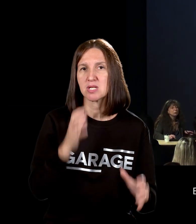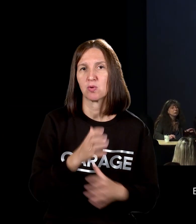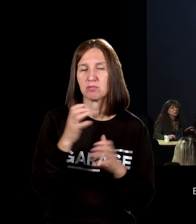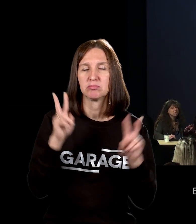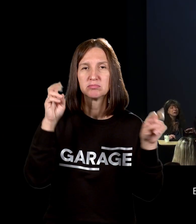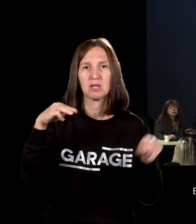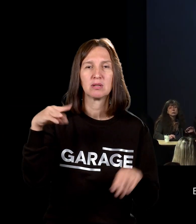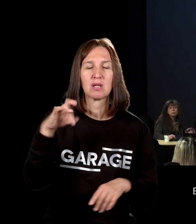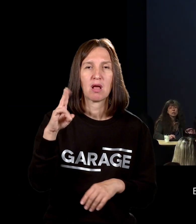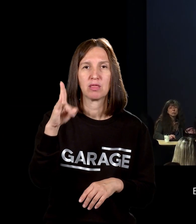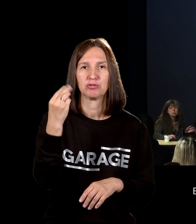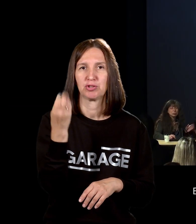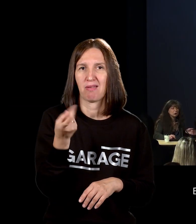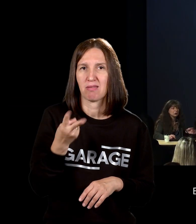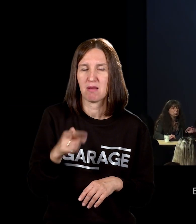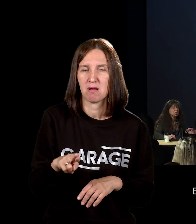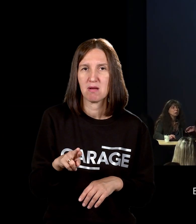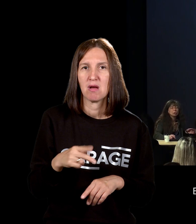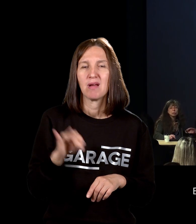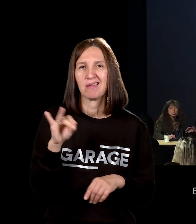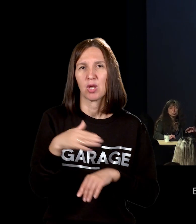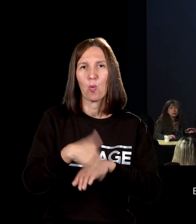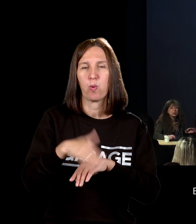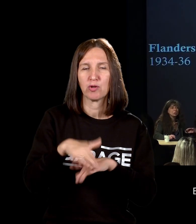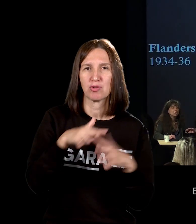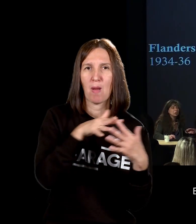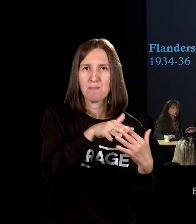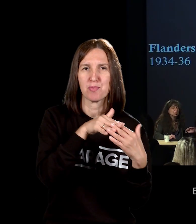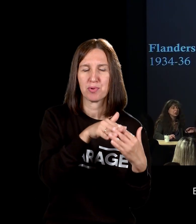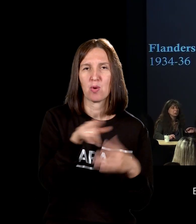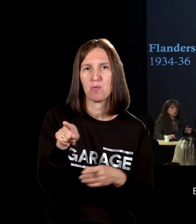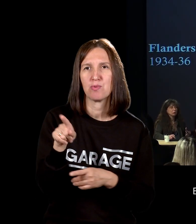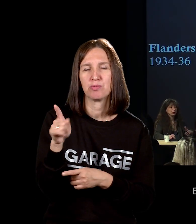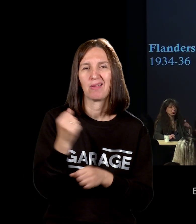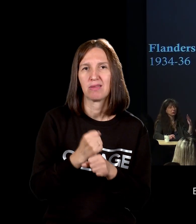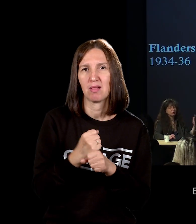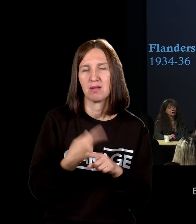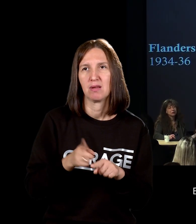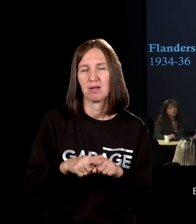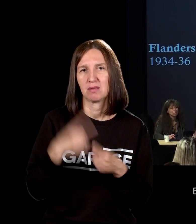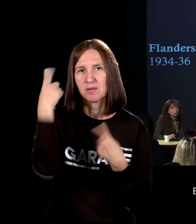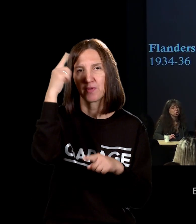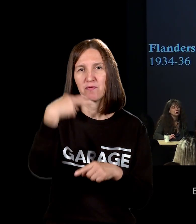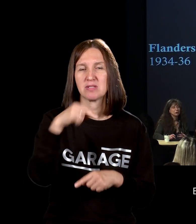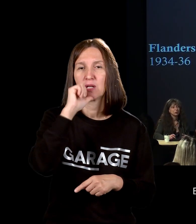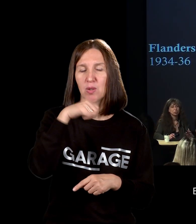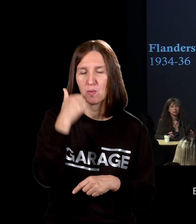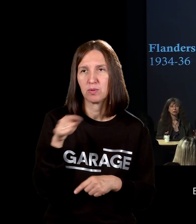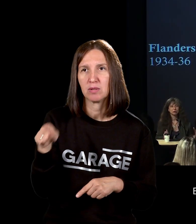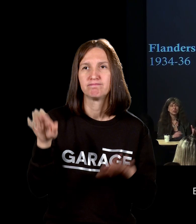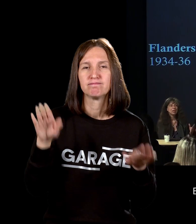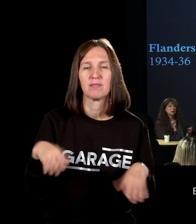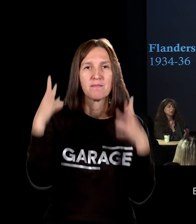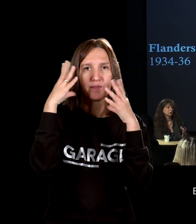которые Дикст, уличные бои, то, что он пишет в 20-е годы, это все эти работы вот такие в Фландрии, в которые шли бои,